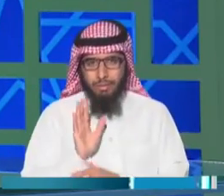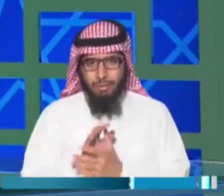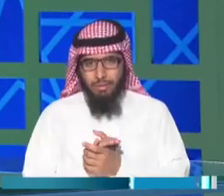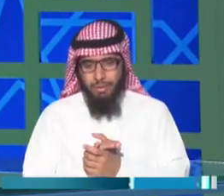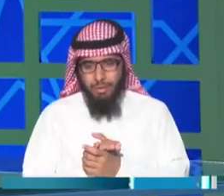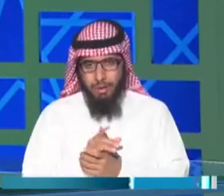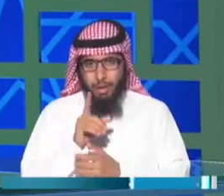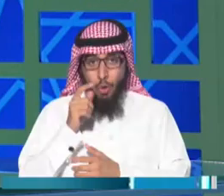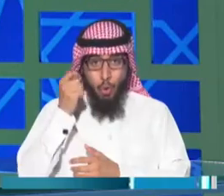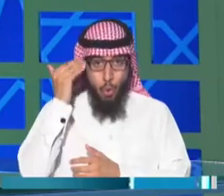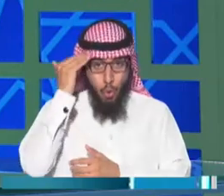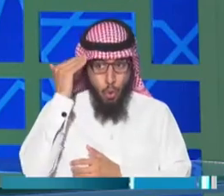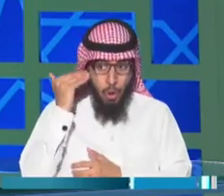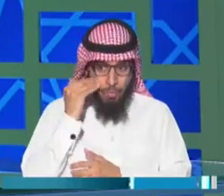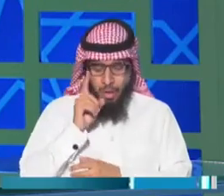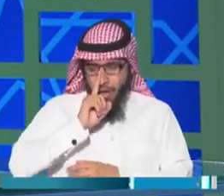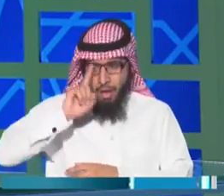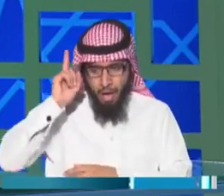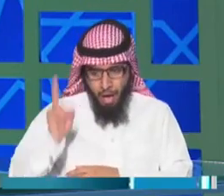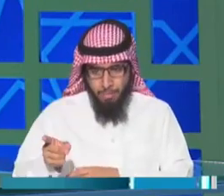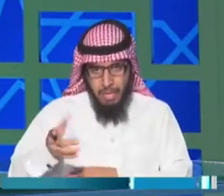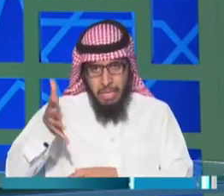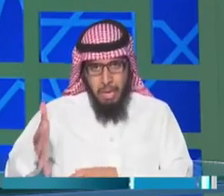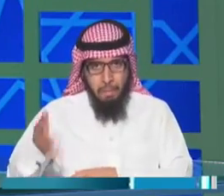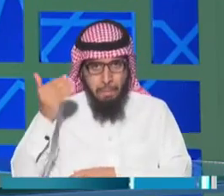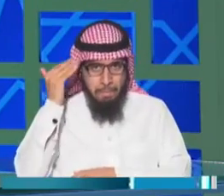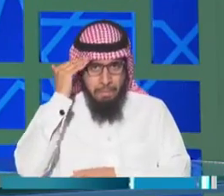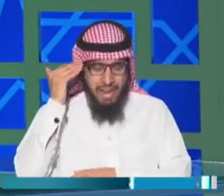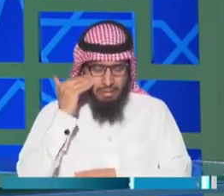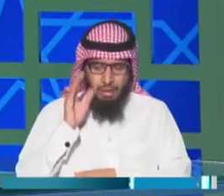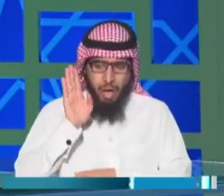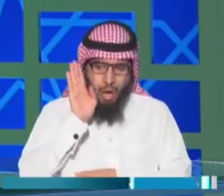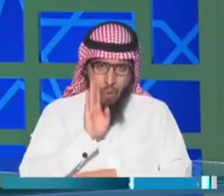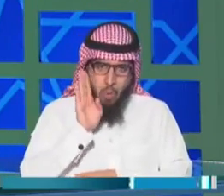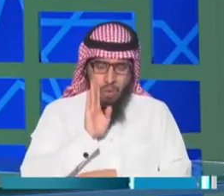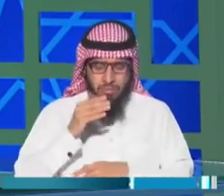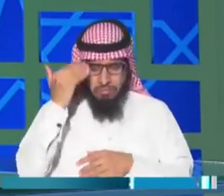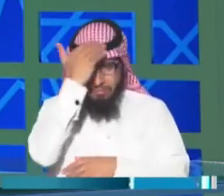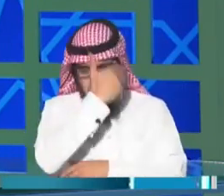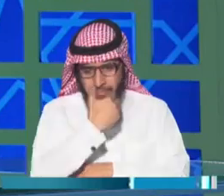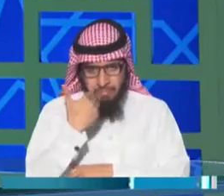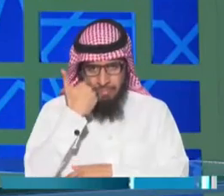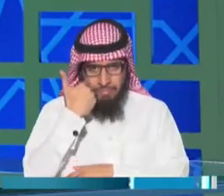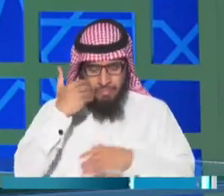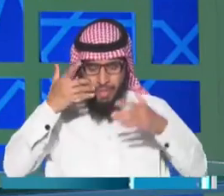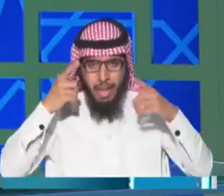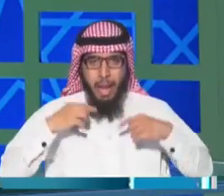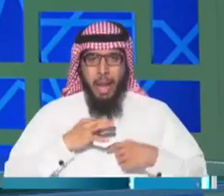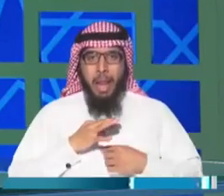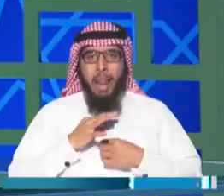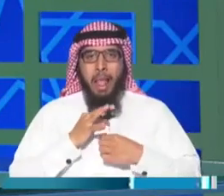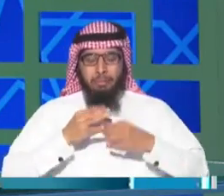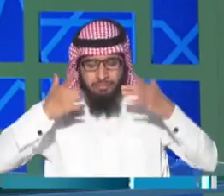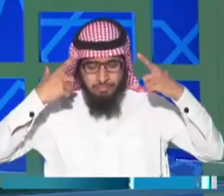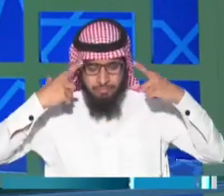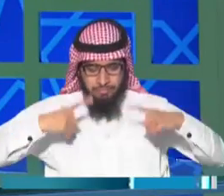بناتها على الاحتشام لان الطفل يشب على ما نشئ